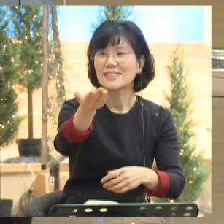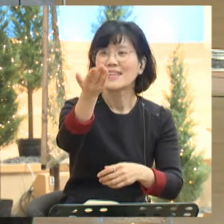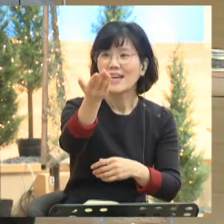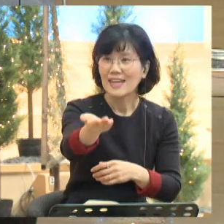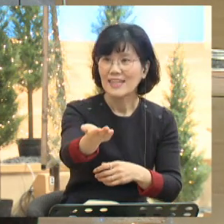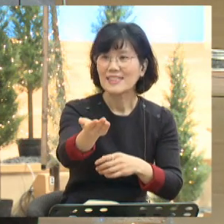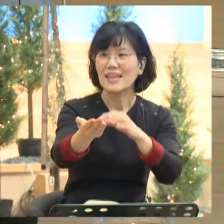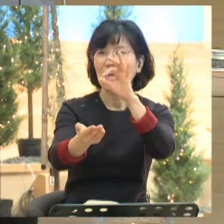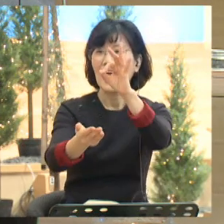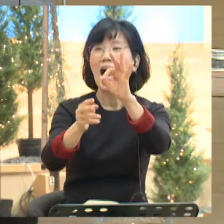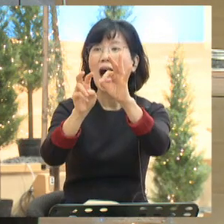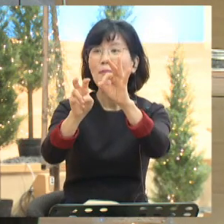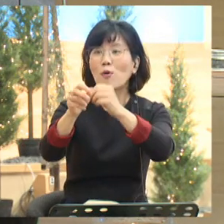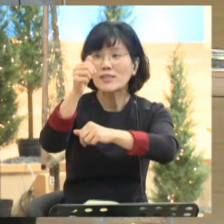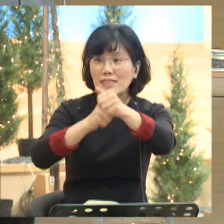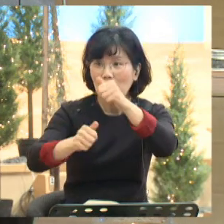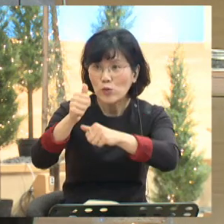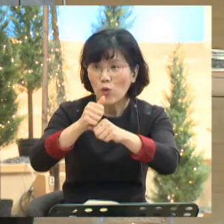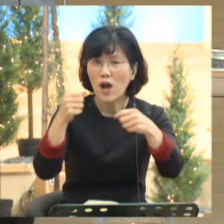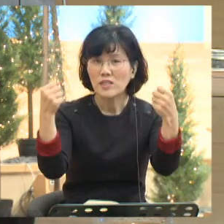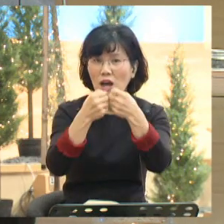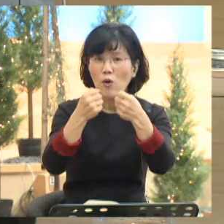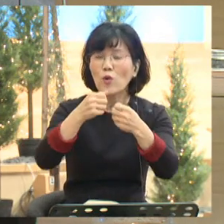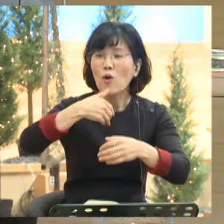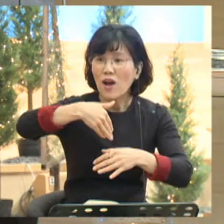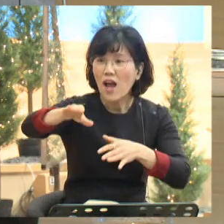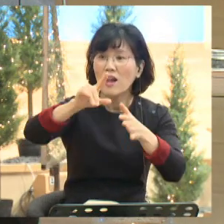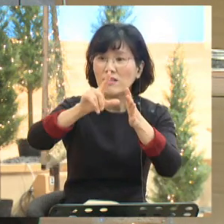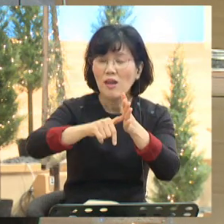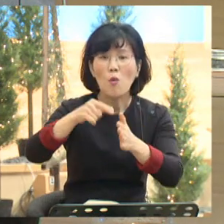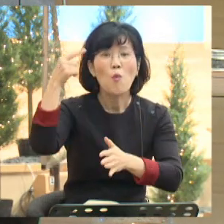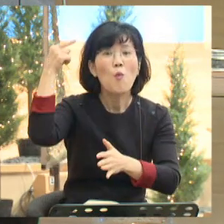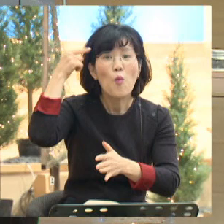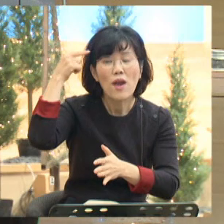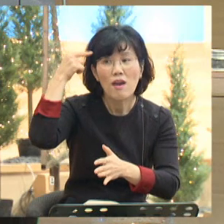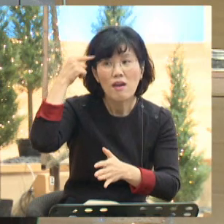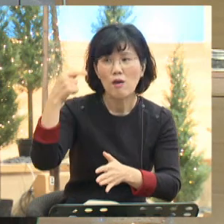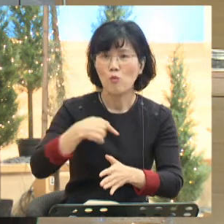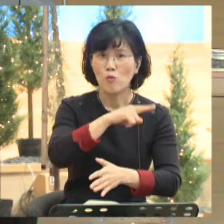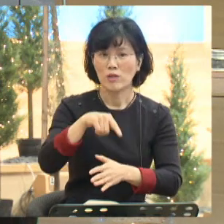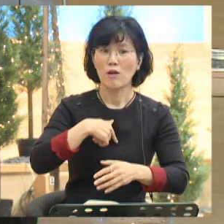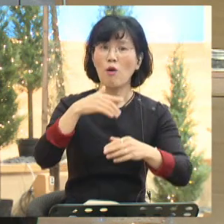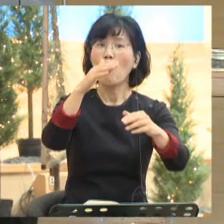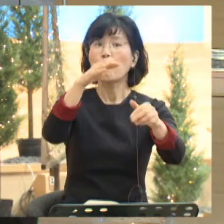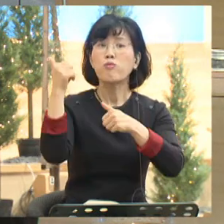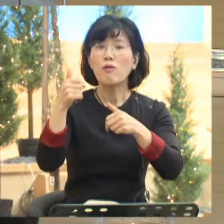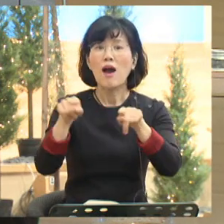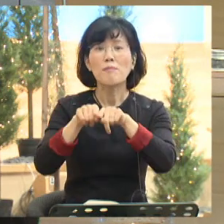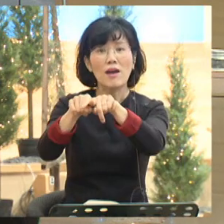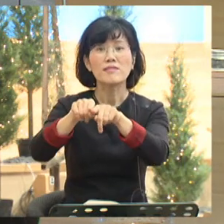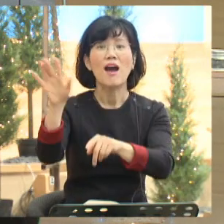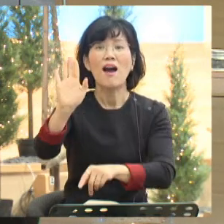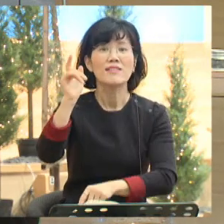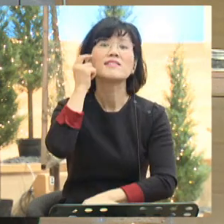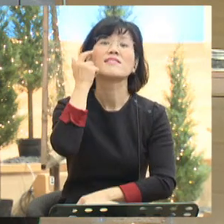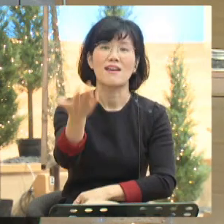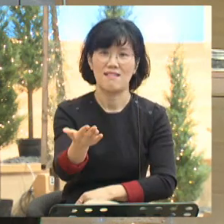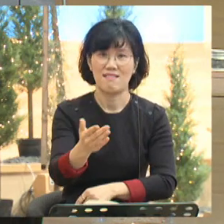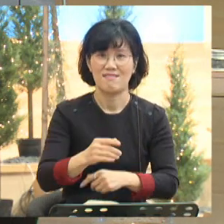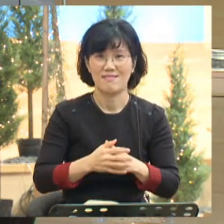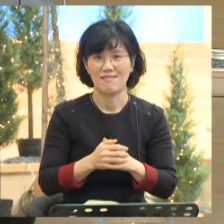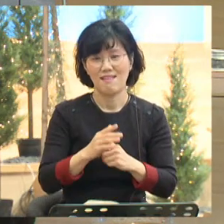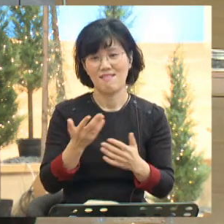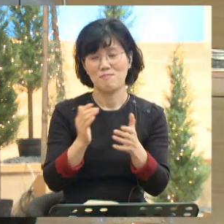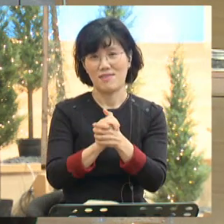이자 내가 엄마 혼자 손가 썰어 검색할 때에 어찌하여 우리를 불로 너와 함께 가게 하지 아니하였느냐